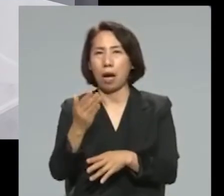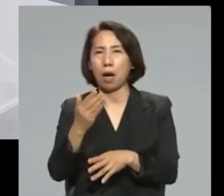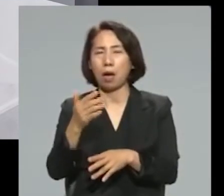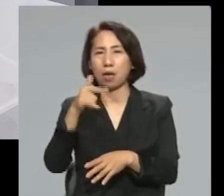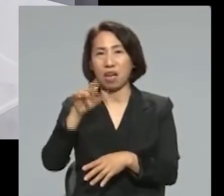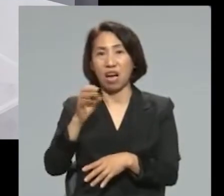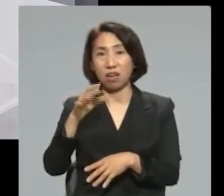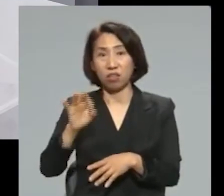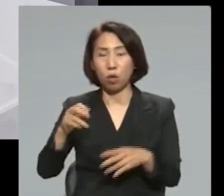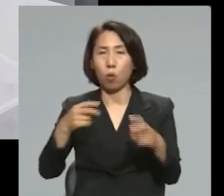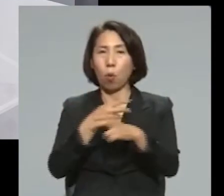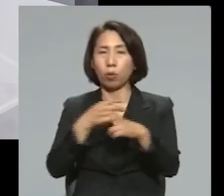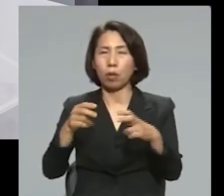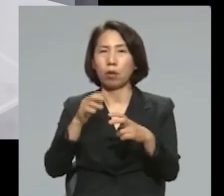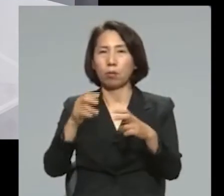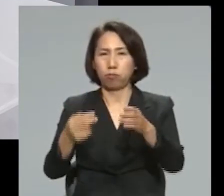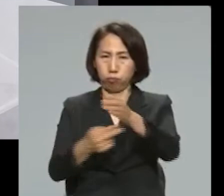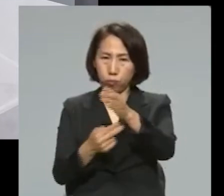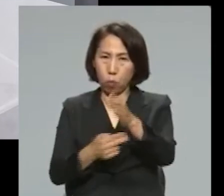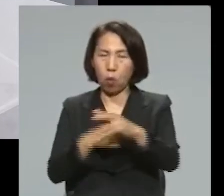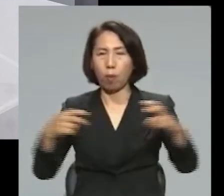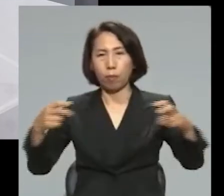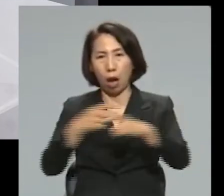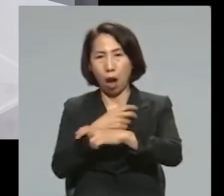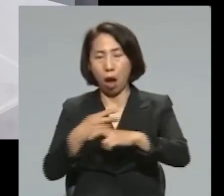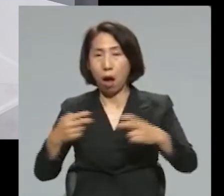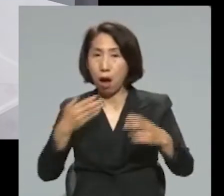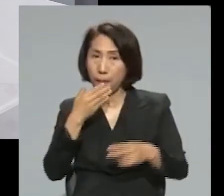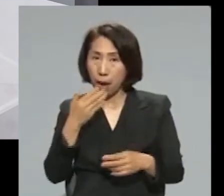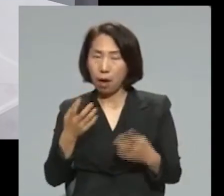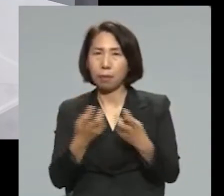강정고령보 차량 통행을 가능하게 할 방안은